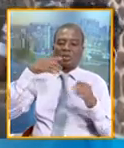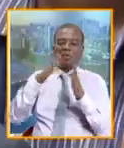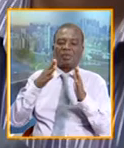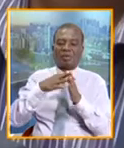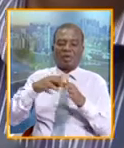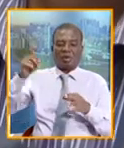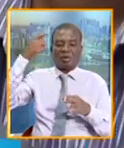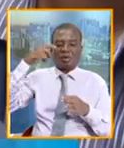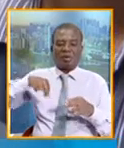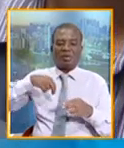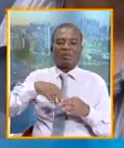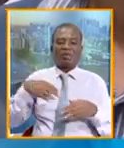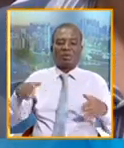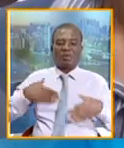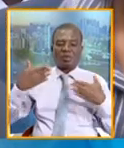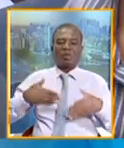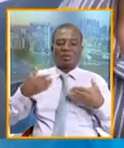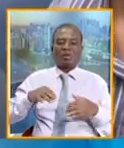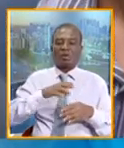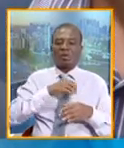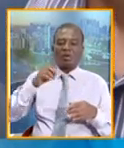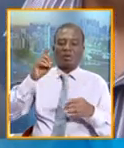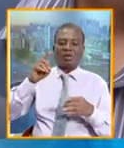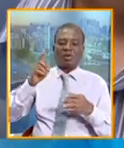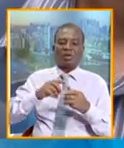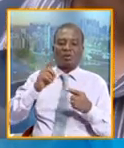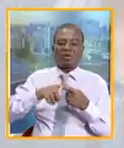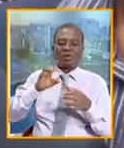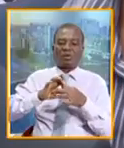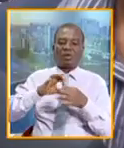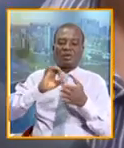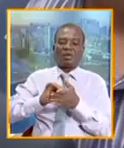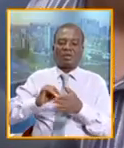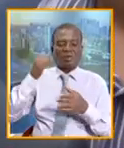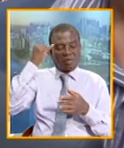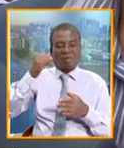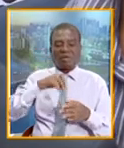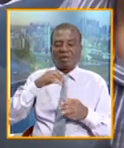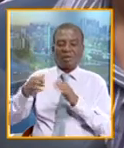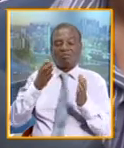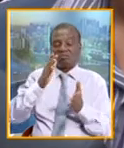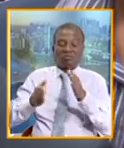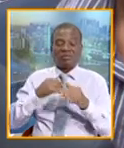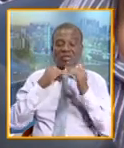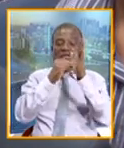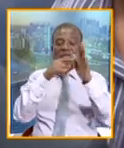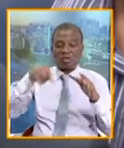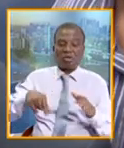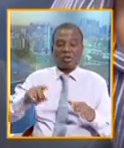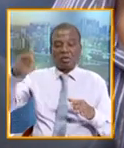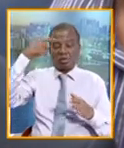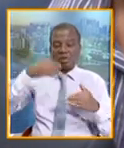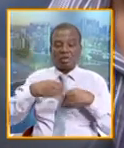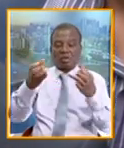ouvert le débat. Nous nous réjouissons et nous nous félicitons d'abord de cette initiative qui semble indiquer que le gouvernement a véritablement